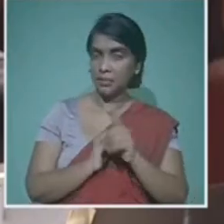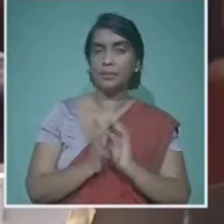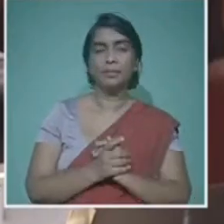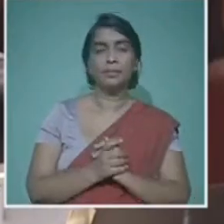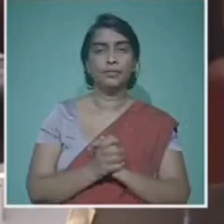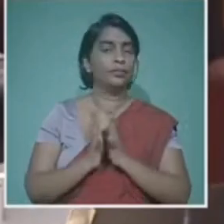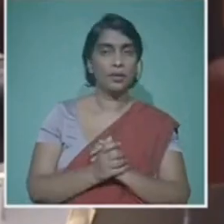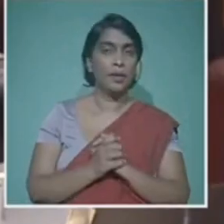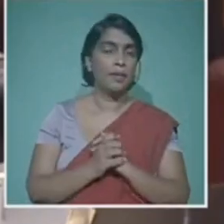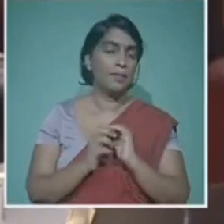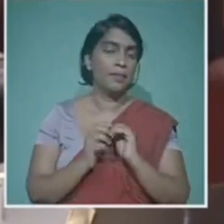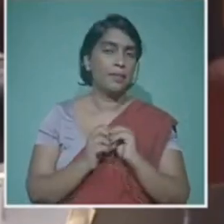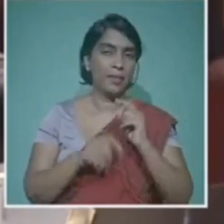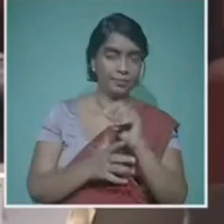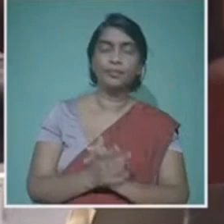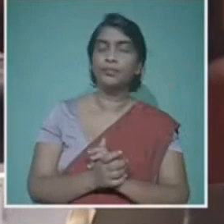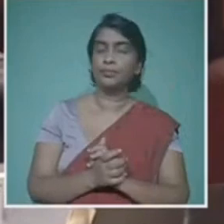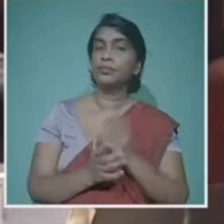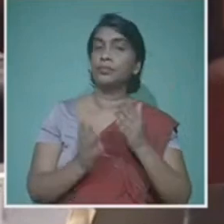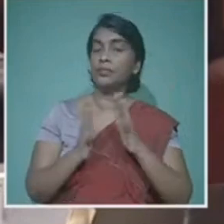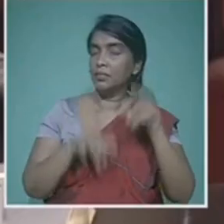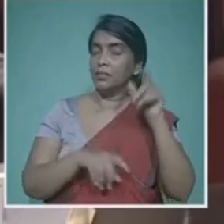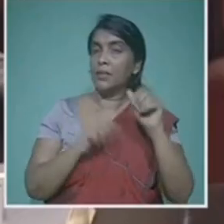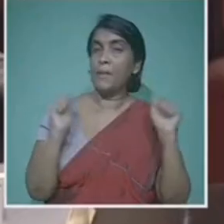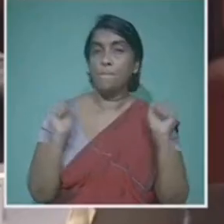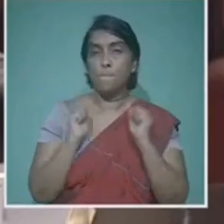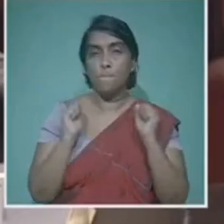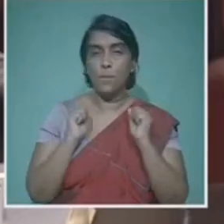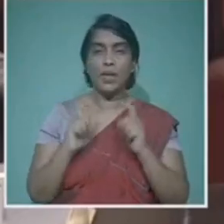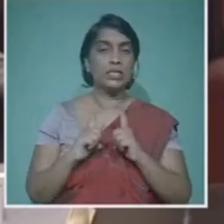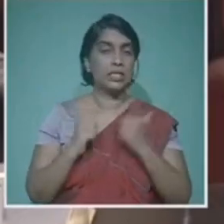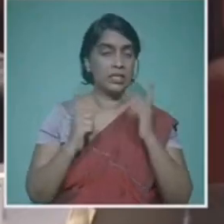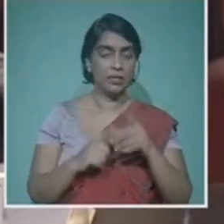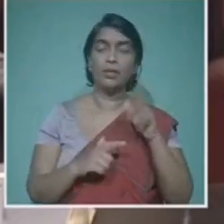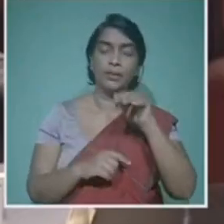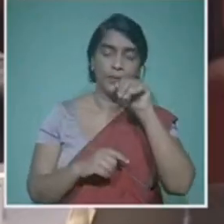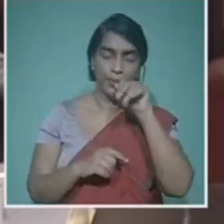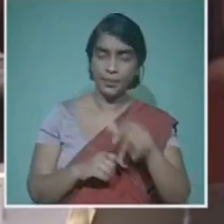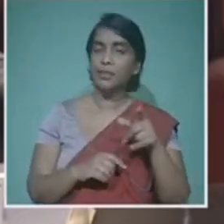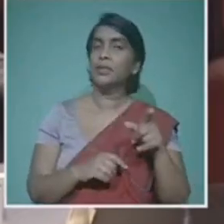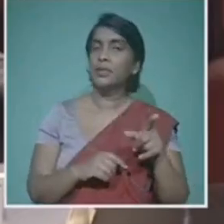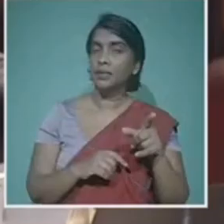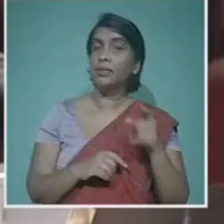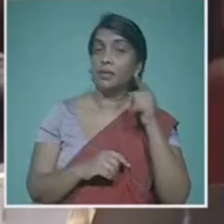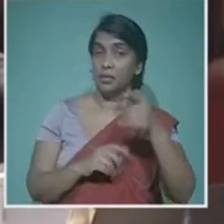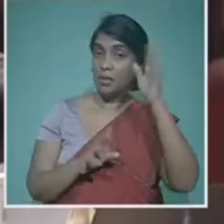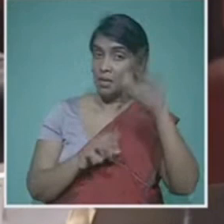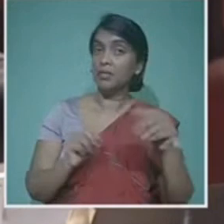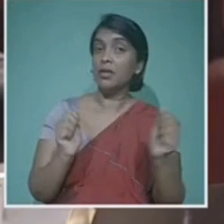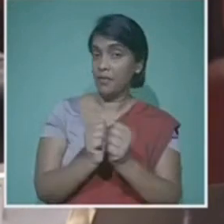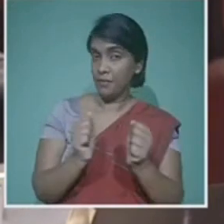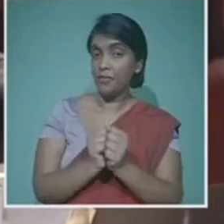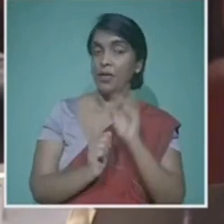வழியில இருக்கிறாங்க, மற்றது பயத்தில் இருக்கிறாங்க. அந்த ரீதியிலே நீங்கள் வந்து செயல்பட வேண்டும் என்றெல்லாம் நீங்கள் உரையாற்றினீர்கள். உண்மையிலே